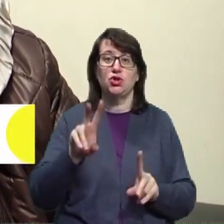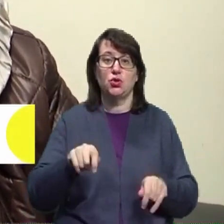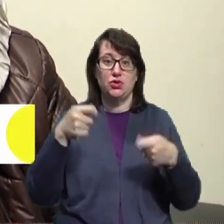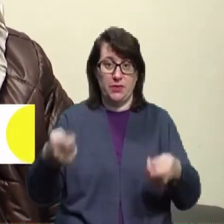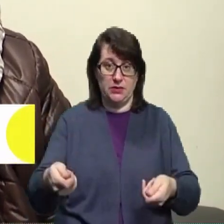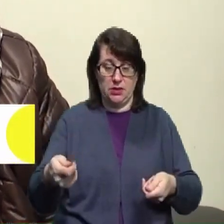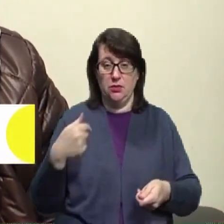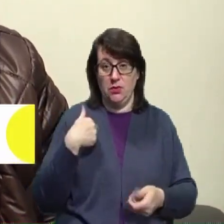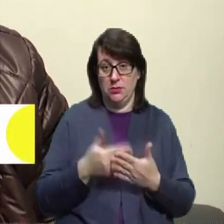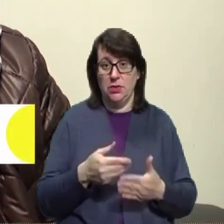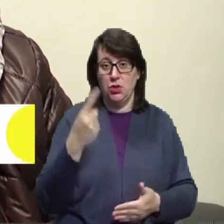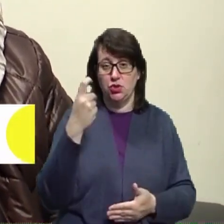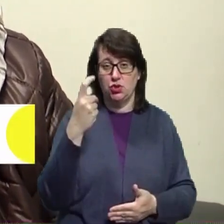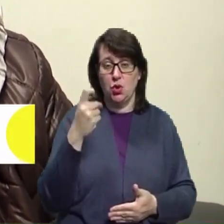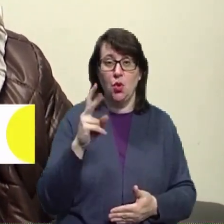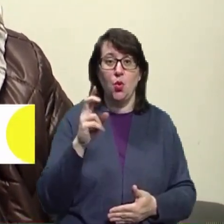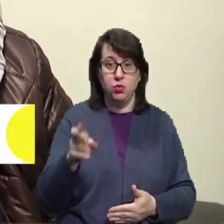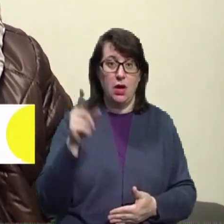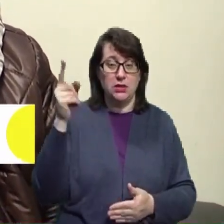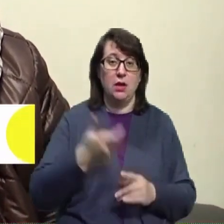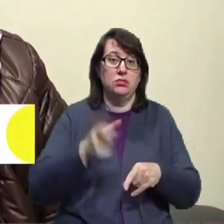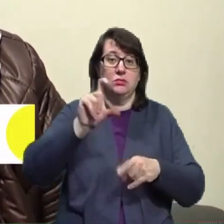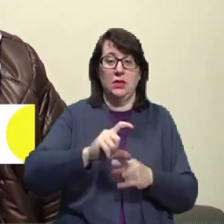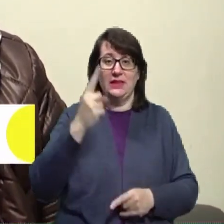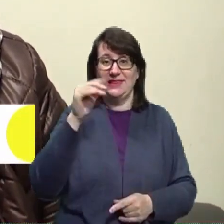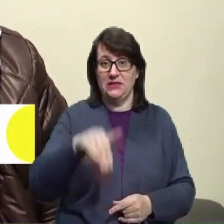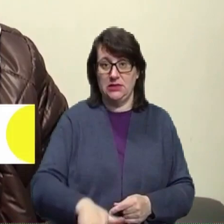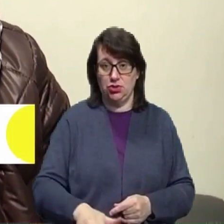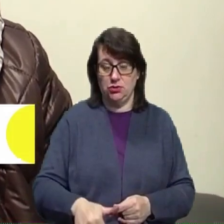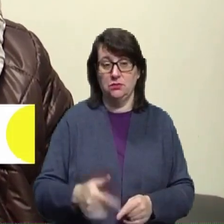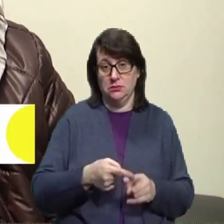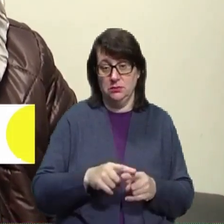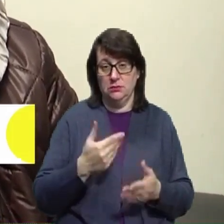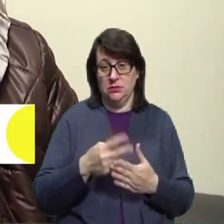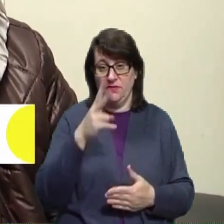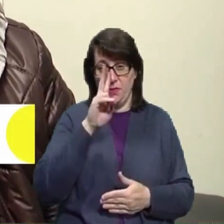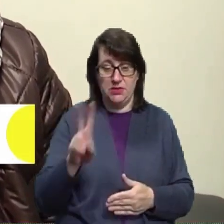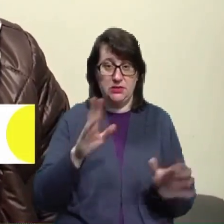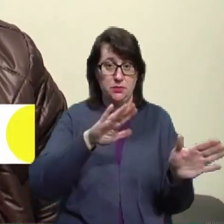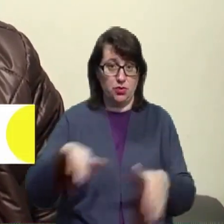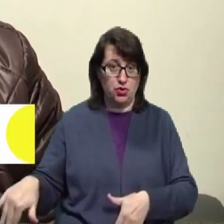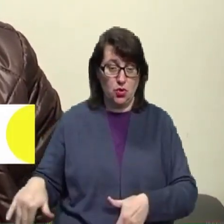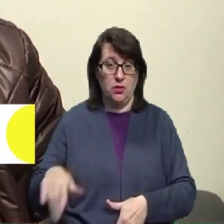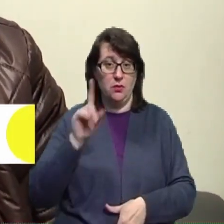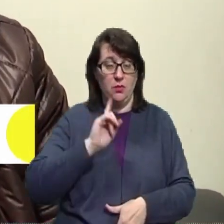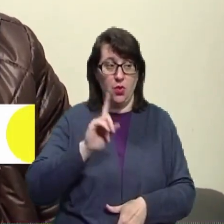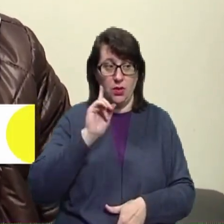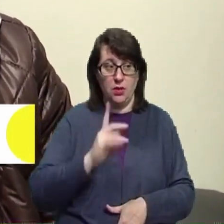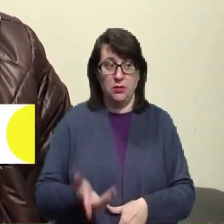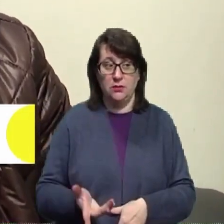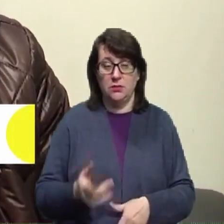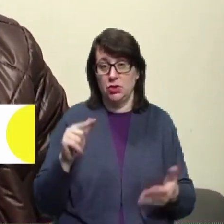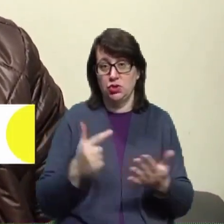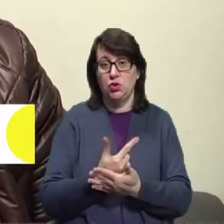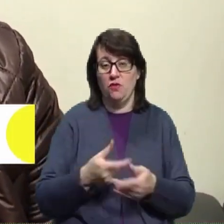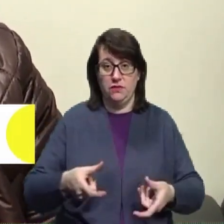десь біля 100 кубів, а там за 1000. І це ось десь 2 місяці пройшло, поки що знову мені